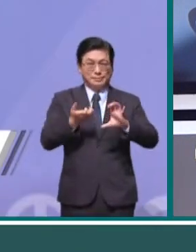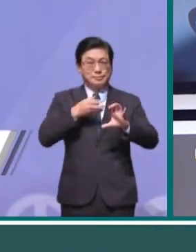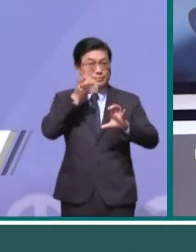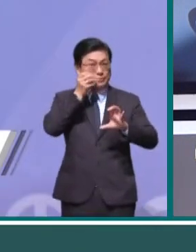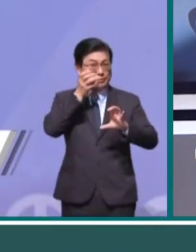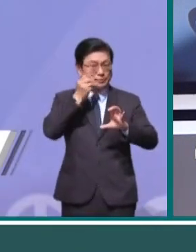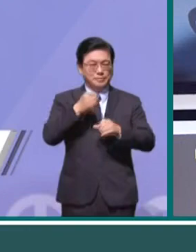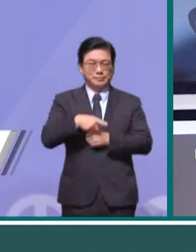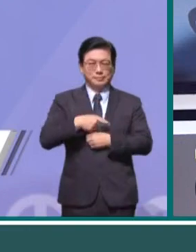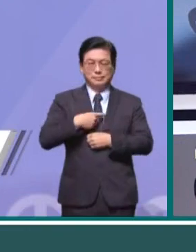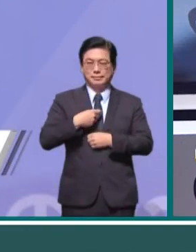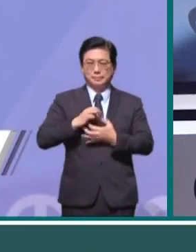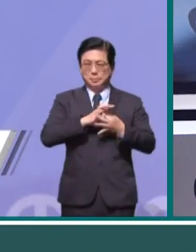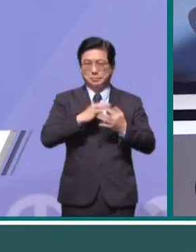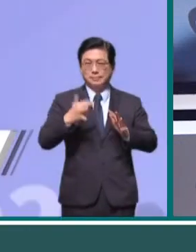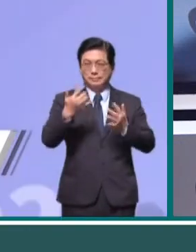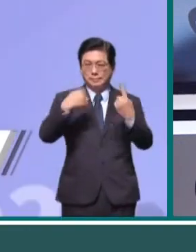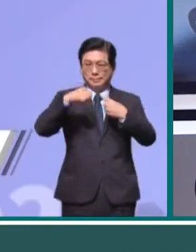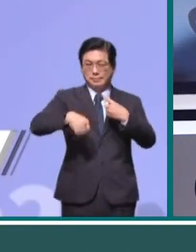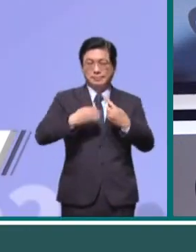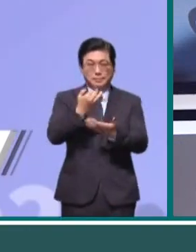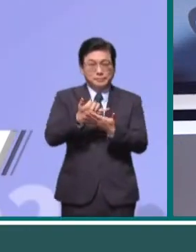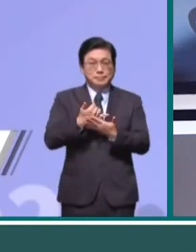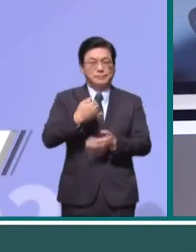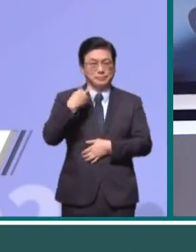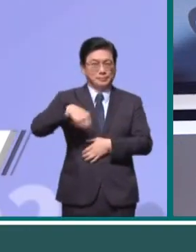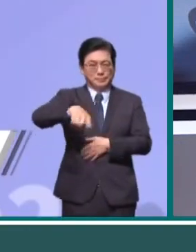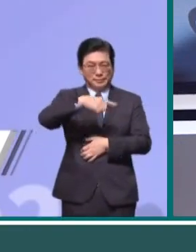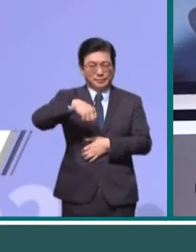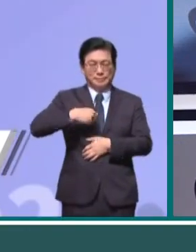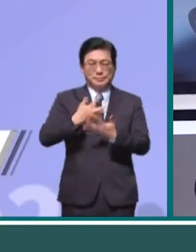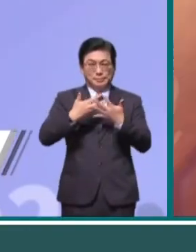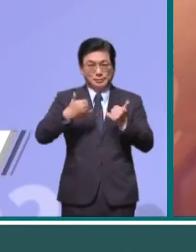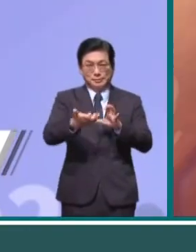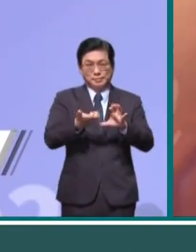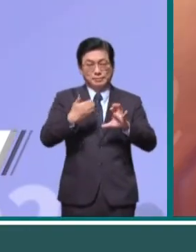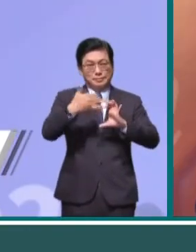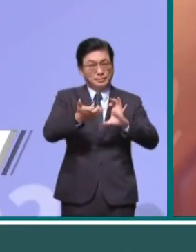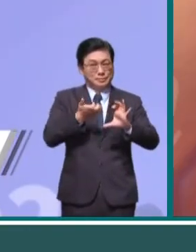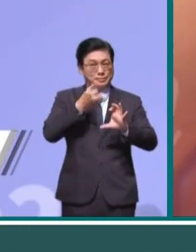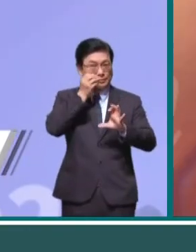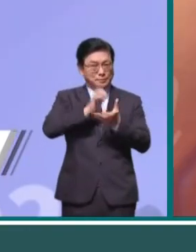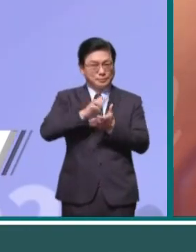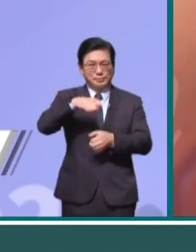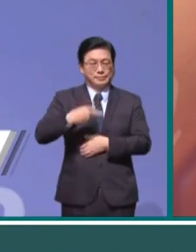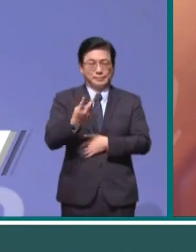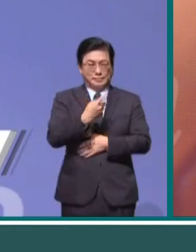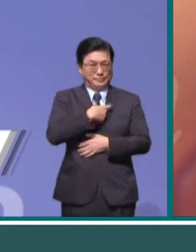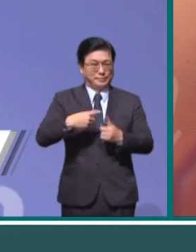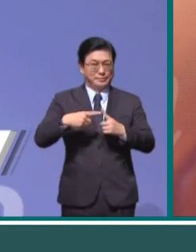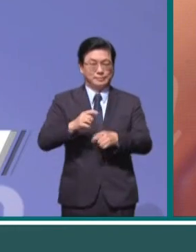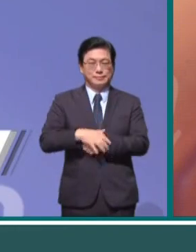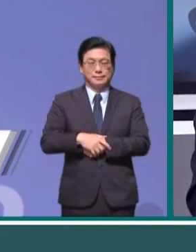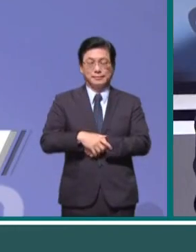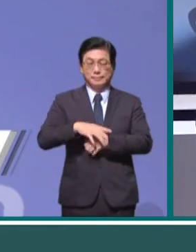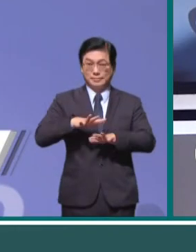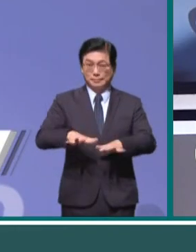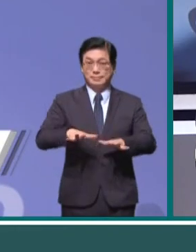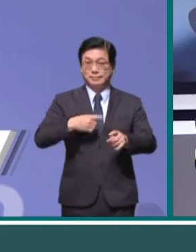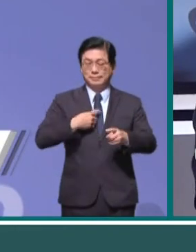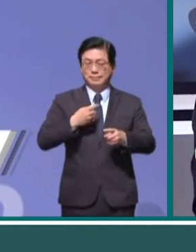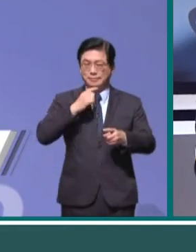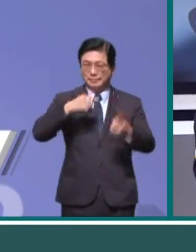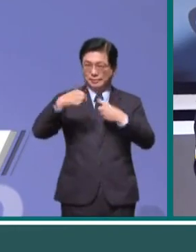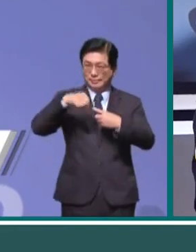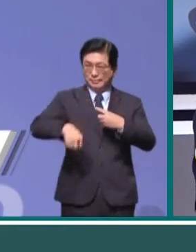苗委员会的名单什么时候公布过？过去国民党执政不公布，民进党执政不公布，他从来没有公布过。那你这时候又要求，也